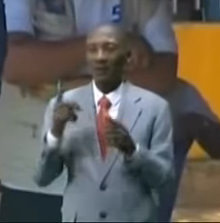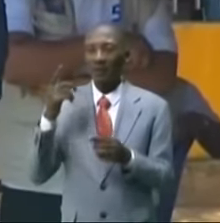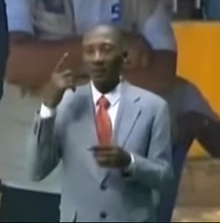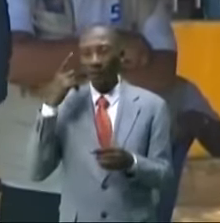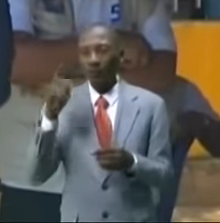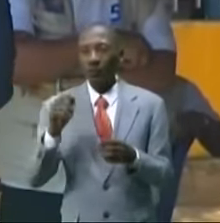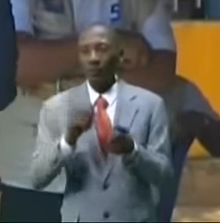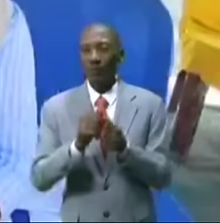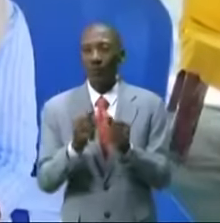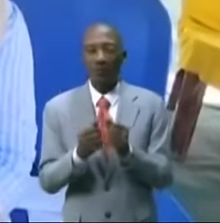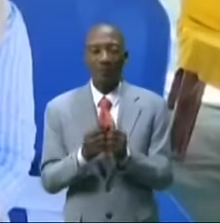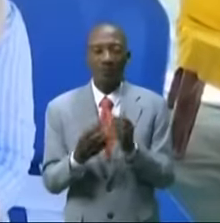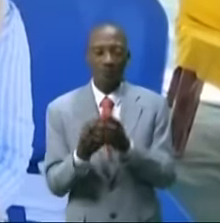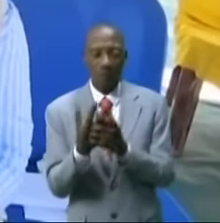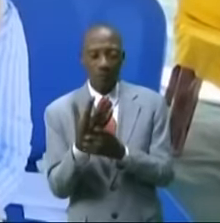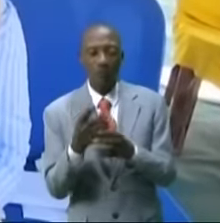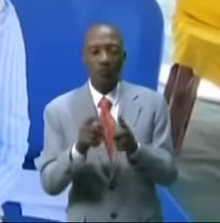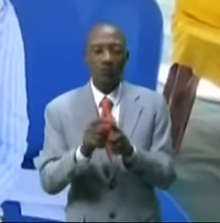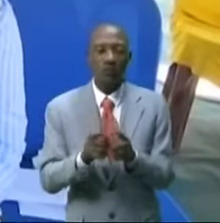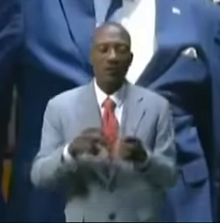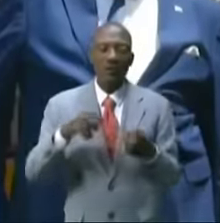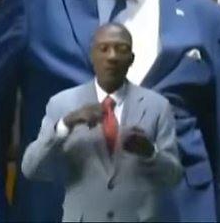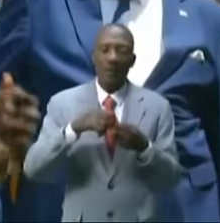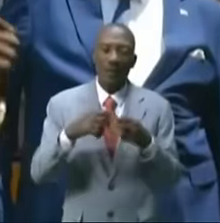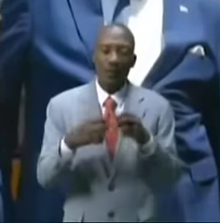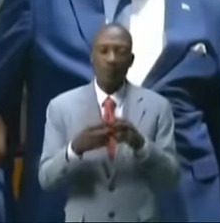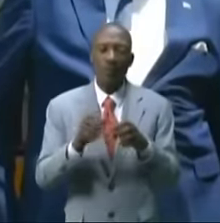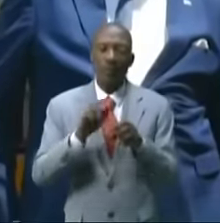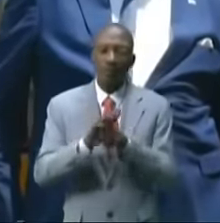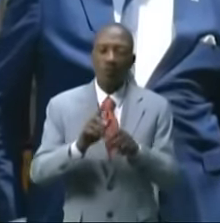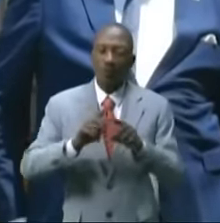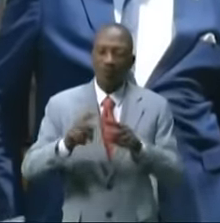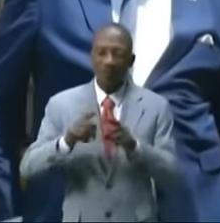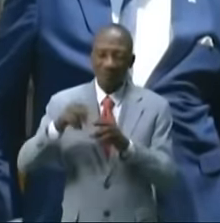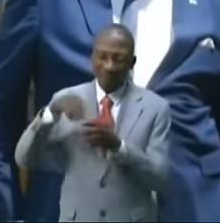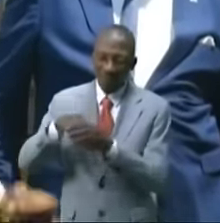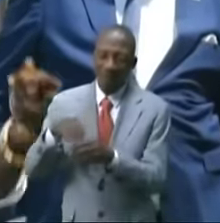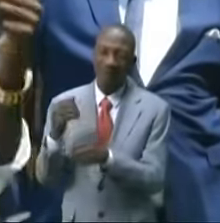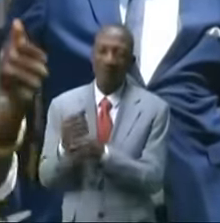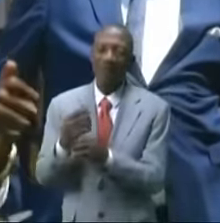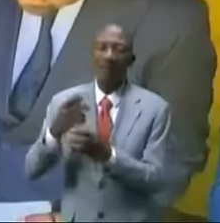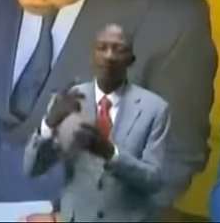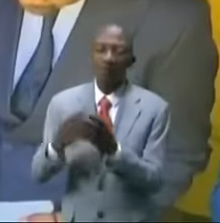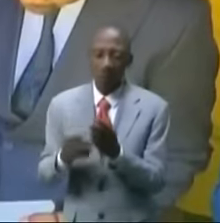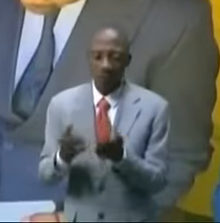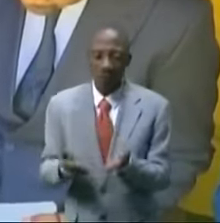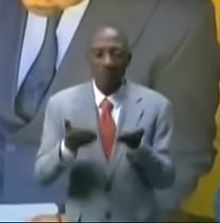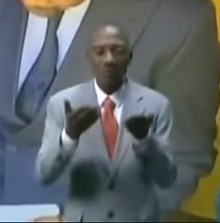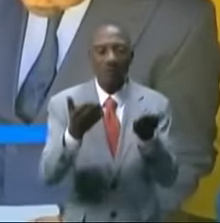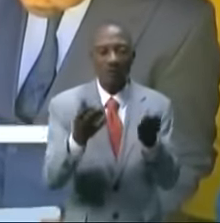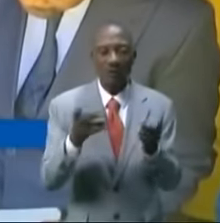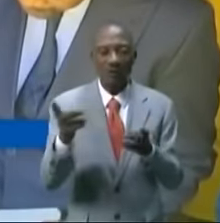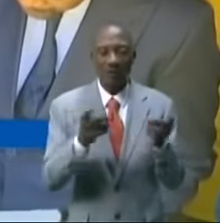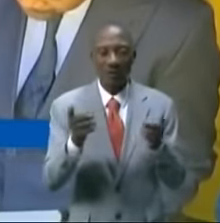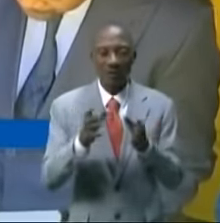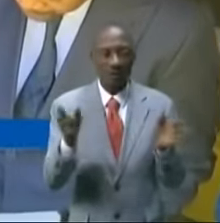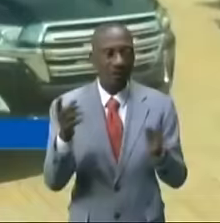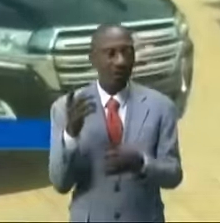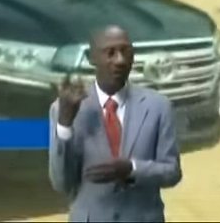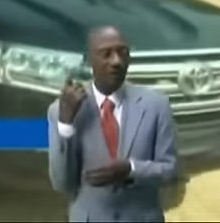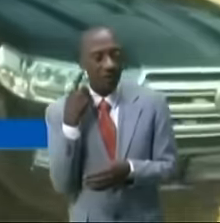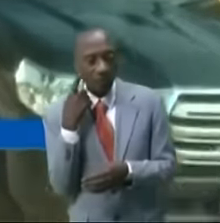les difficultés rencontrées dans différents services. Des options ont été levées pour relever le défi. De